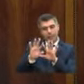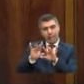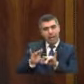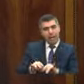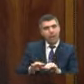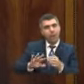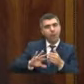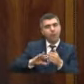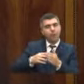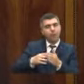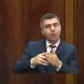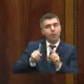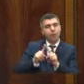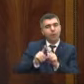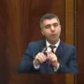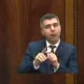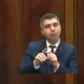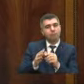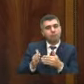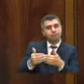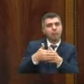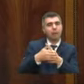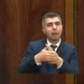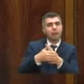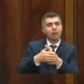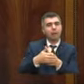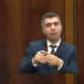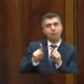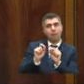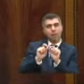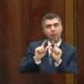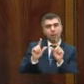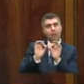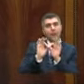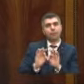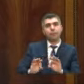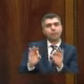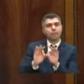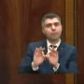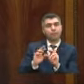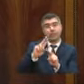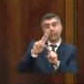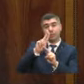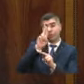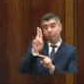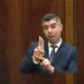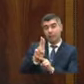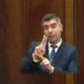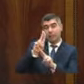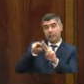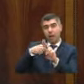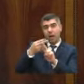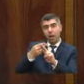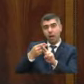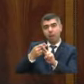الحاجبة والمضللة. يستدعي السؤال موضوع هذا التعقيب التأكيد على